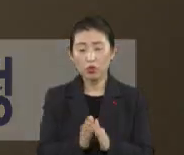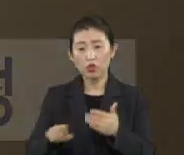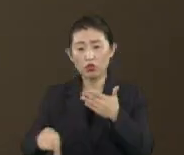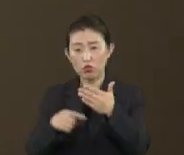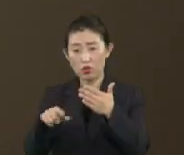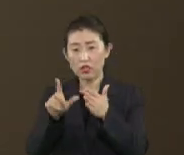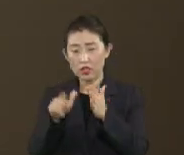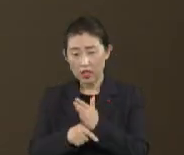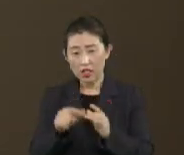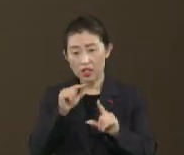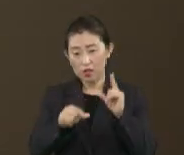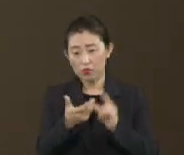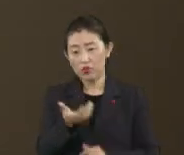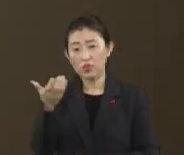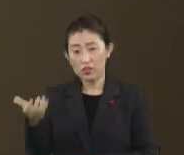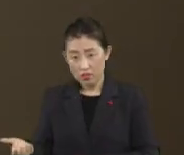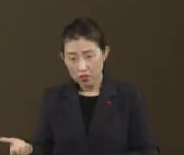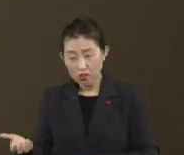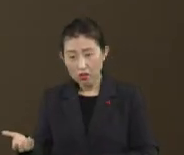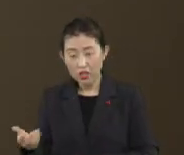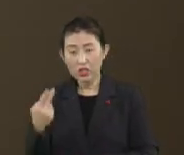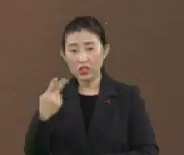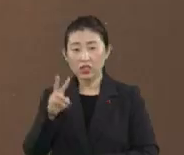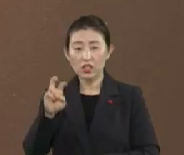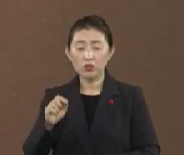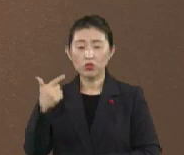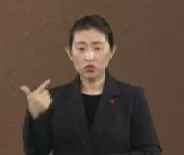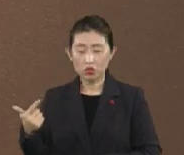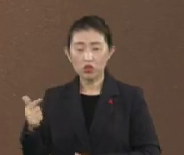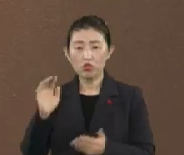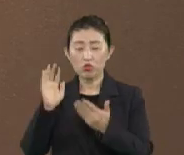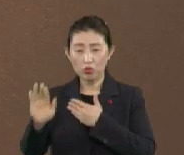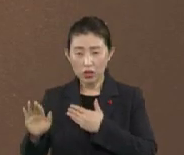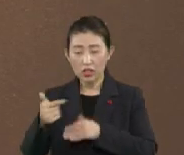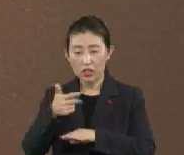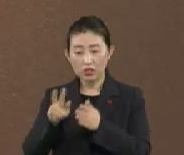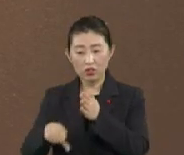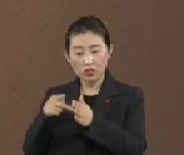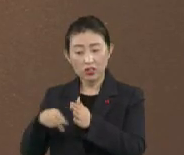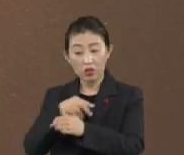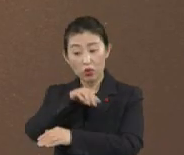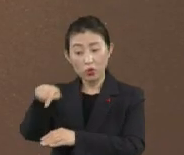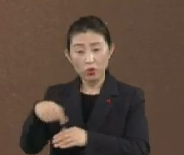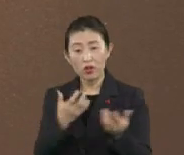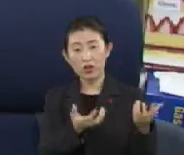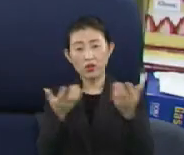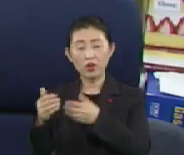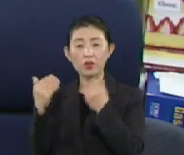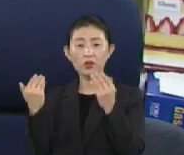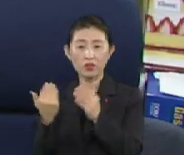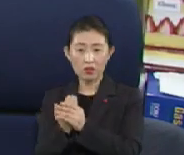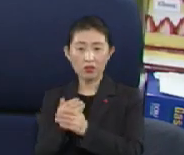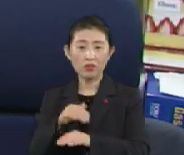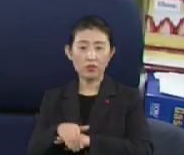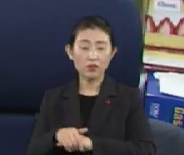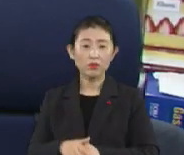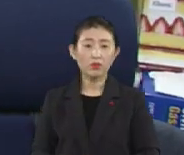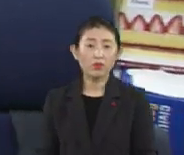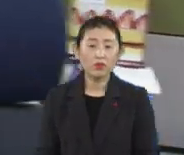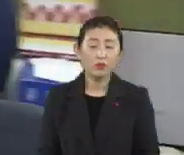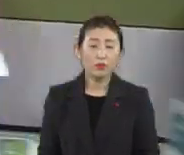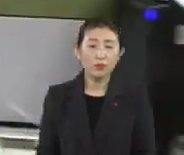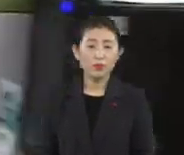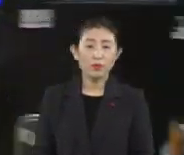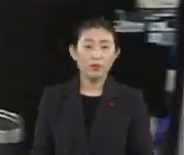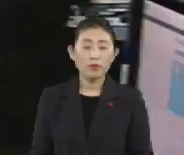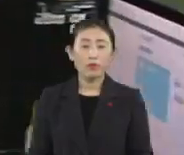9월 정책부서를 우선 이전하고 2026년 이후 대전 역세권 개발지구에 입주 공간을 확보하기로